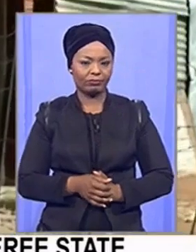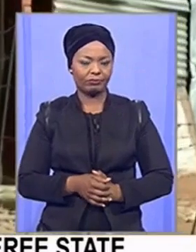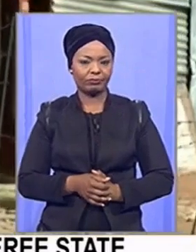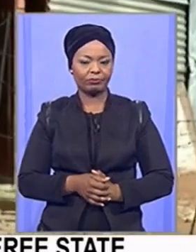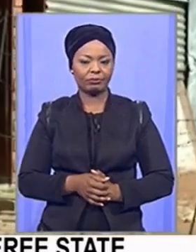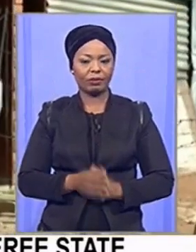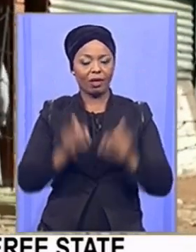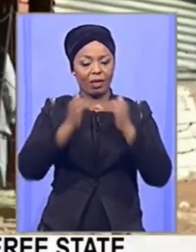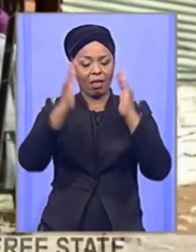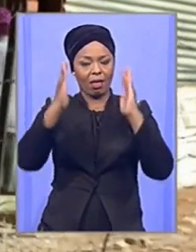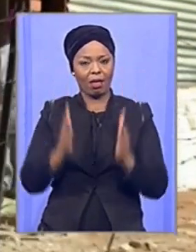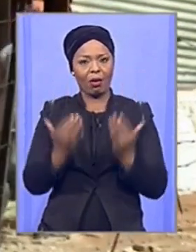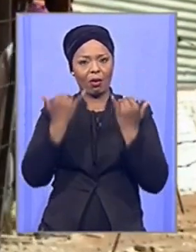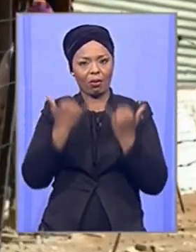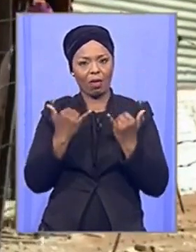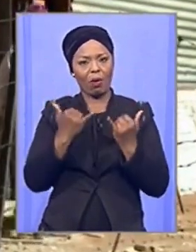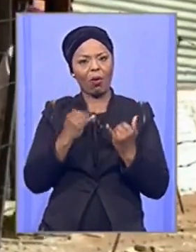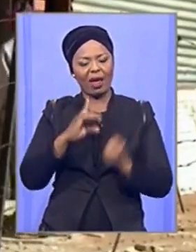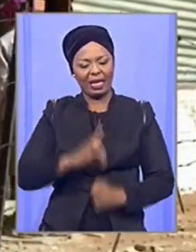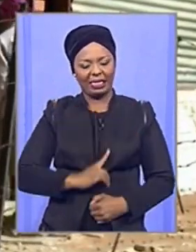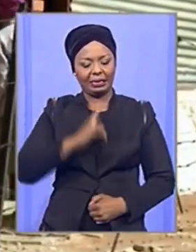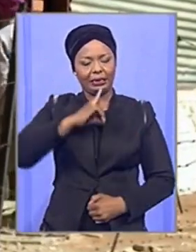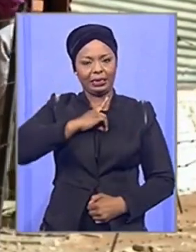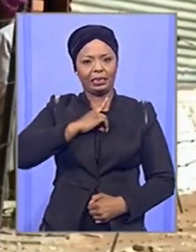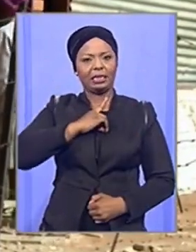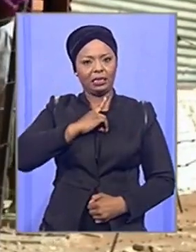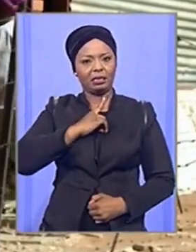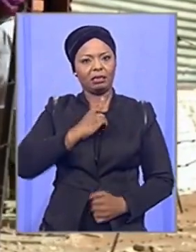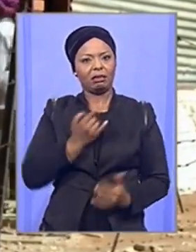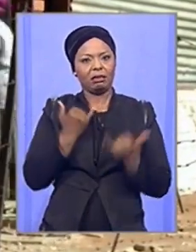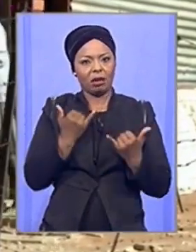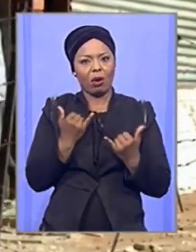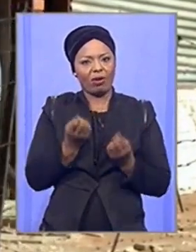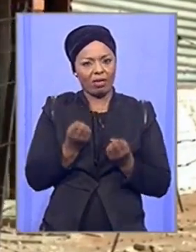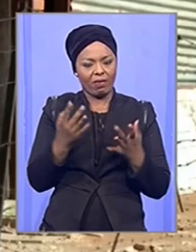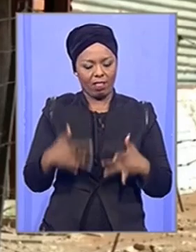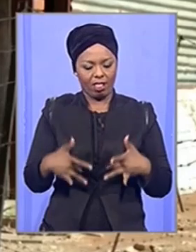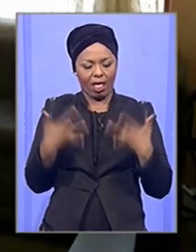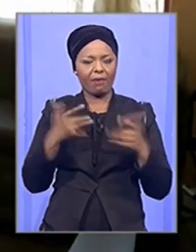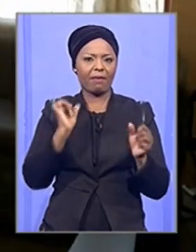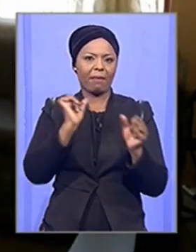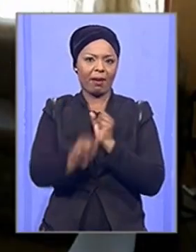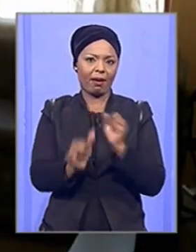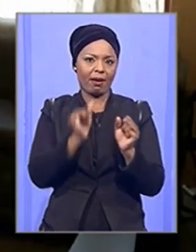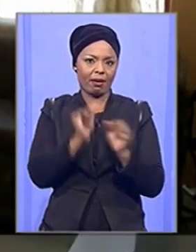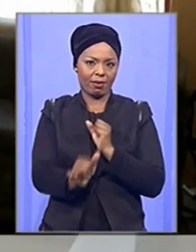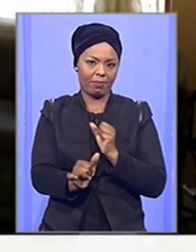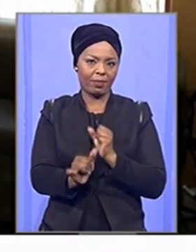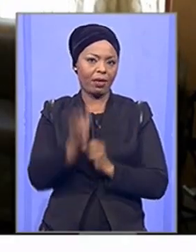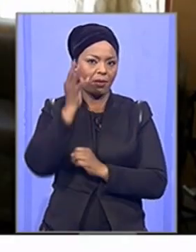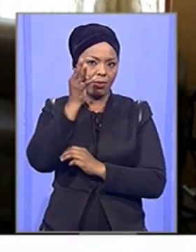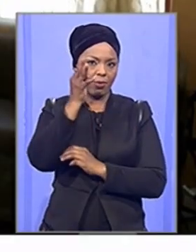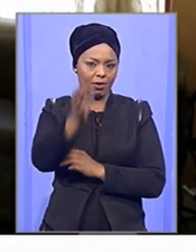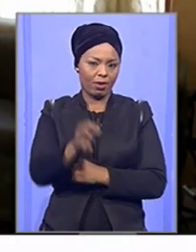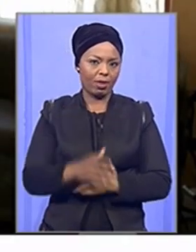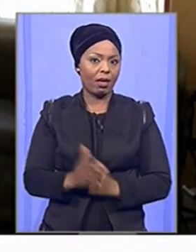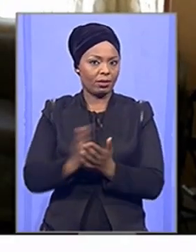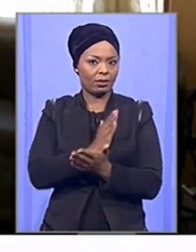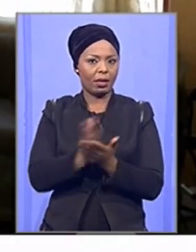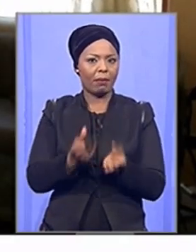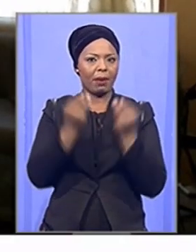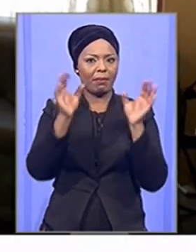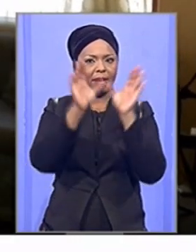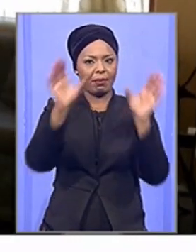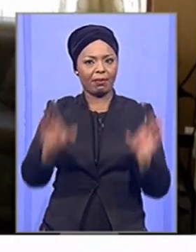go tsosoloswa leswa seriti sa badudi ka go ba fa tshepo le bokamoso bo bokaone. Ba bangwe ba badudi ba amogetse mangwalo a